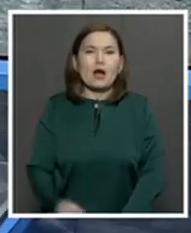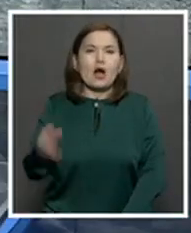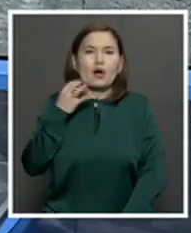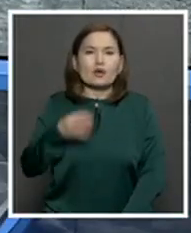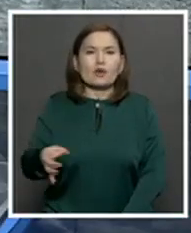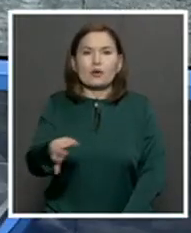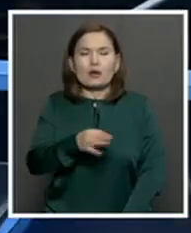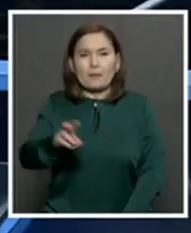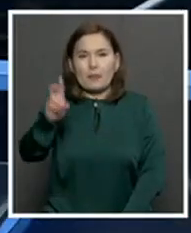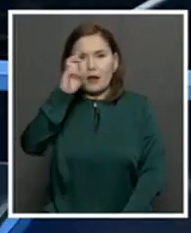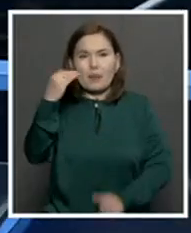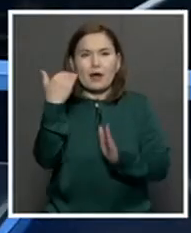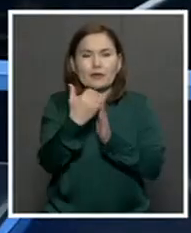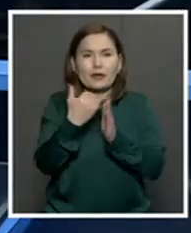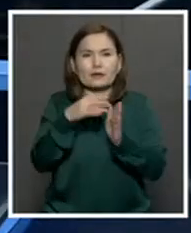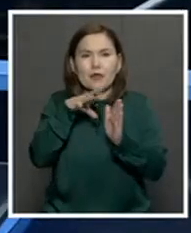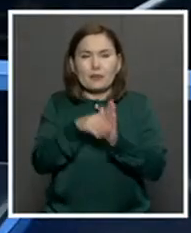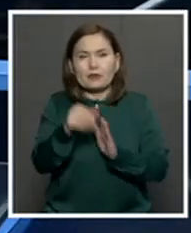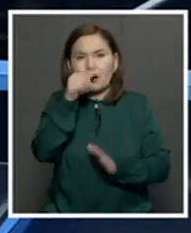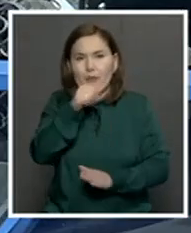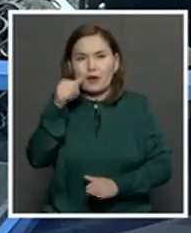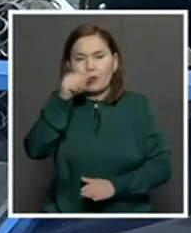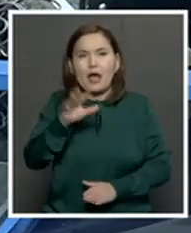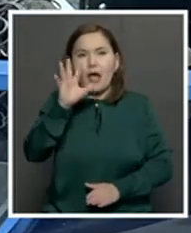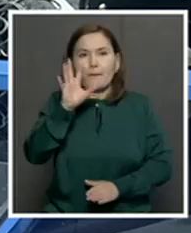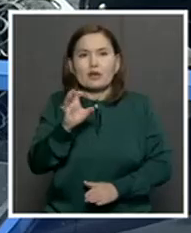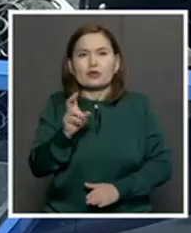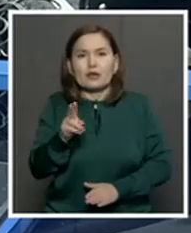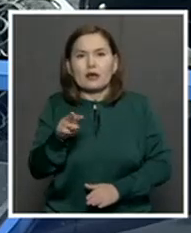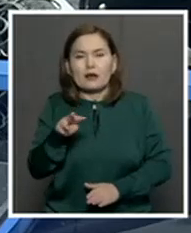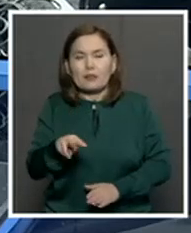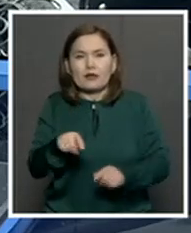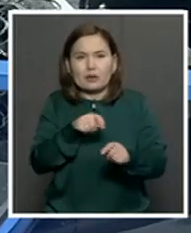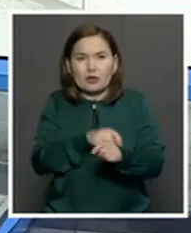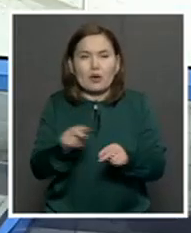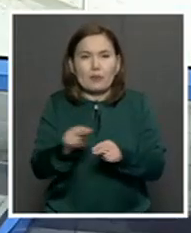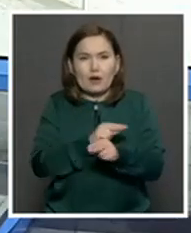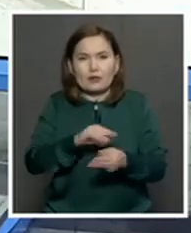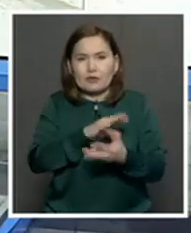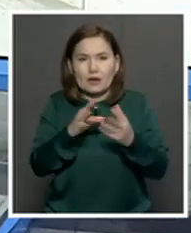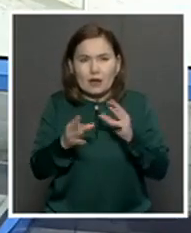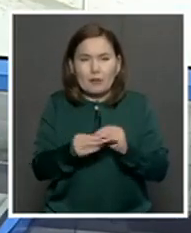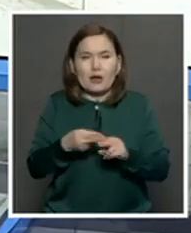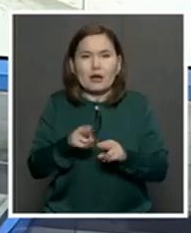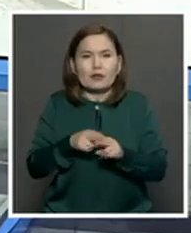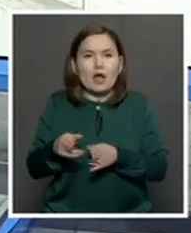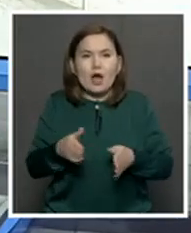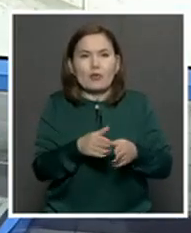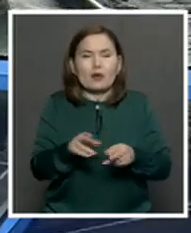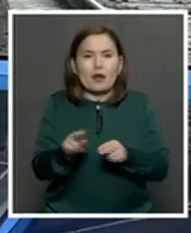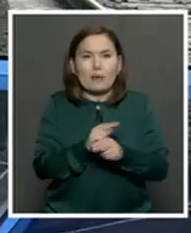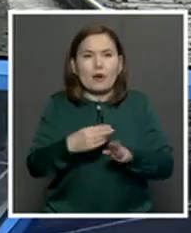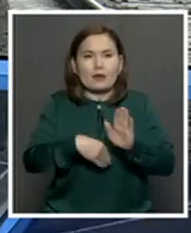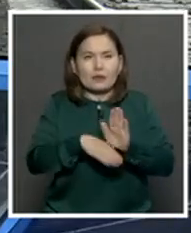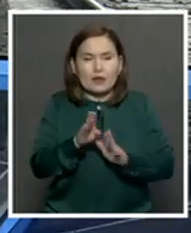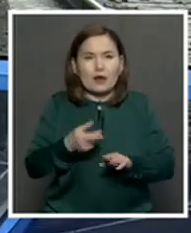Қызылорда облысында мемлекеттік бағдарламалардың аясында былтыр 500 шақырым жолға асфальт төселген. Жалпы аймақтың жол көлік логистикасын жақсарту